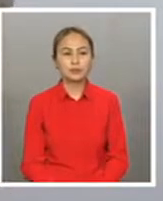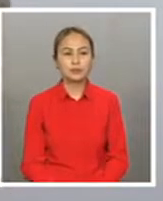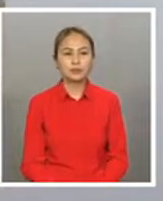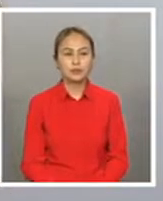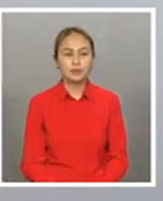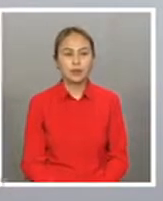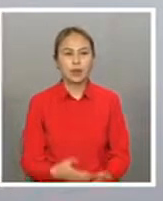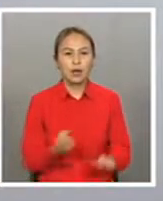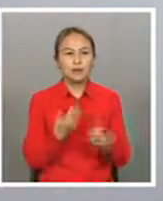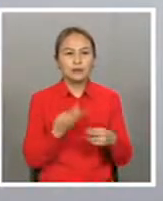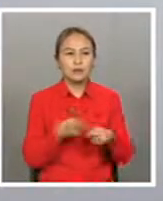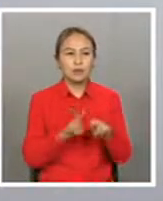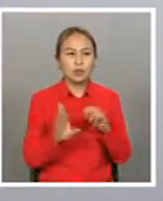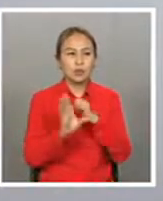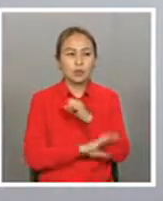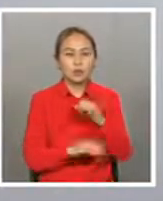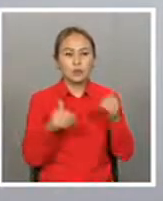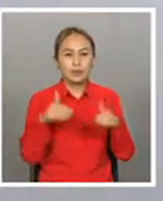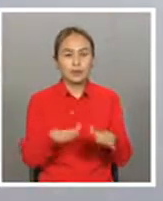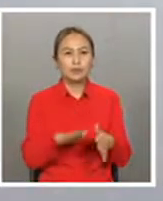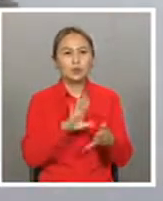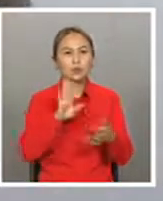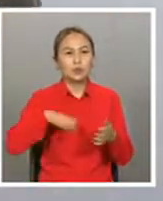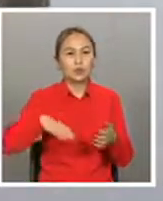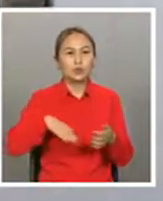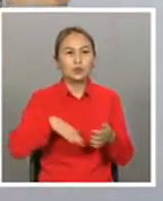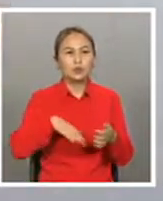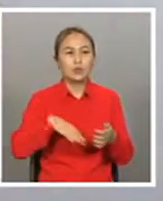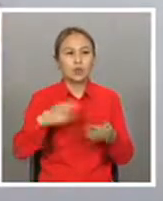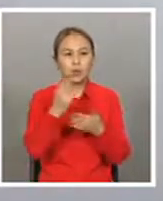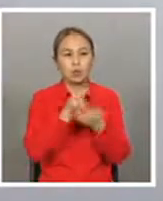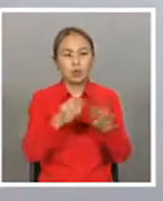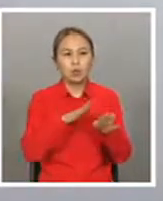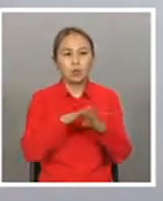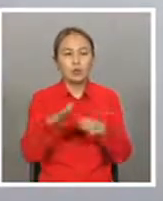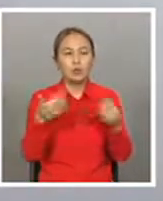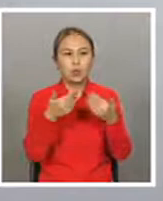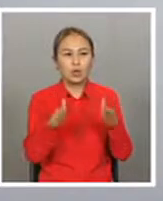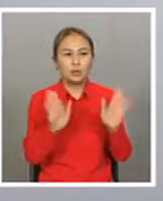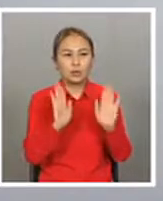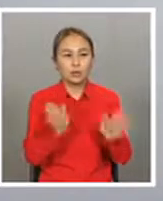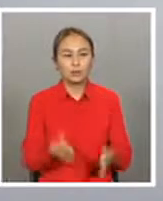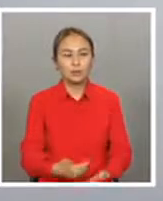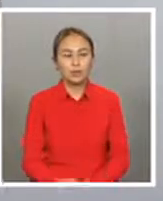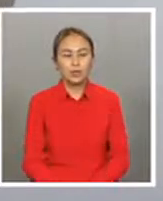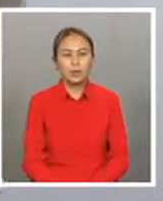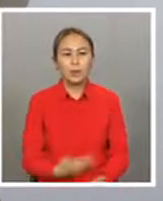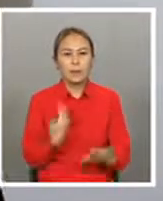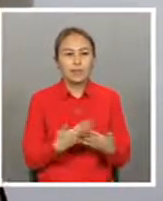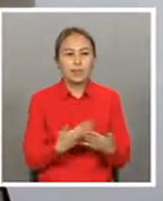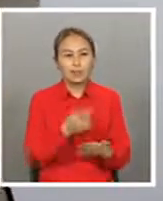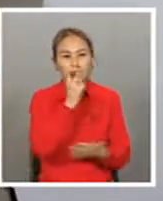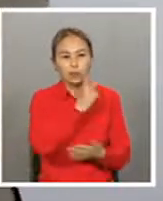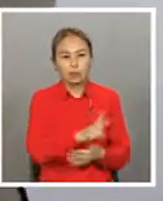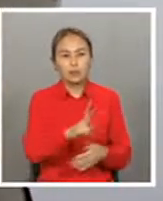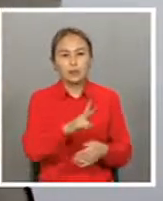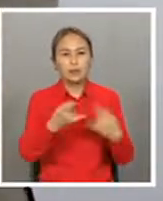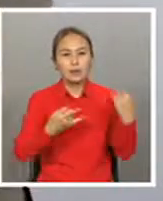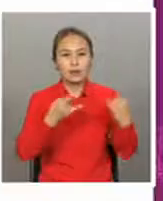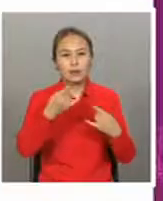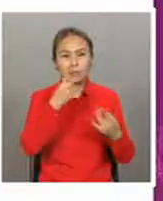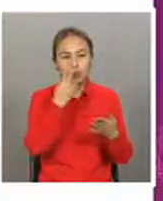Ал енді соңғы есебіміз, одан кейін біздің суретіміз толық ашылады. Неке балар бізде экранда есеп